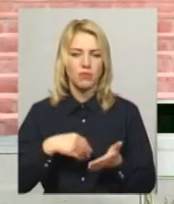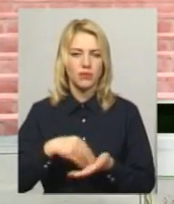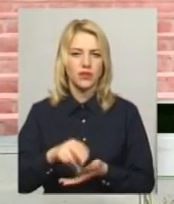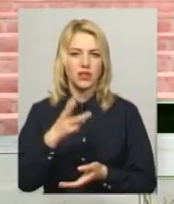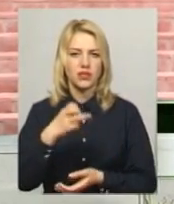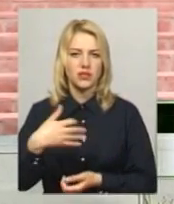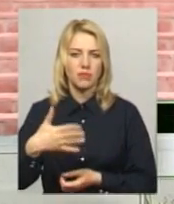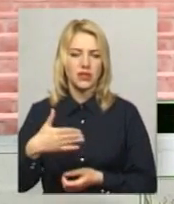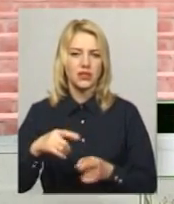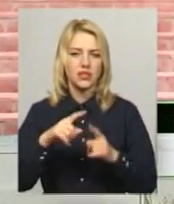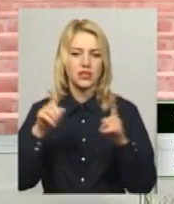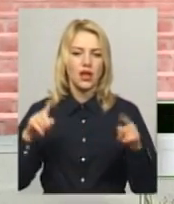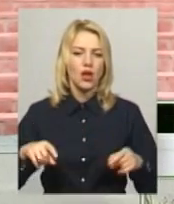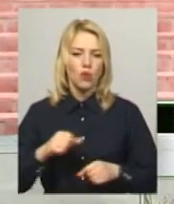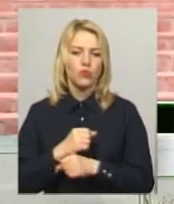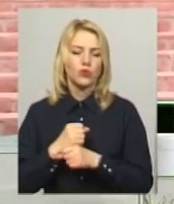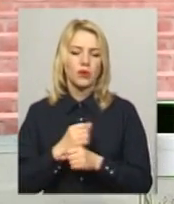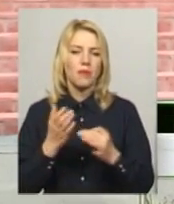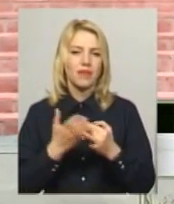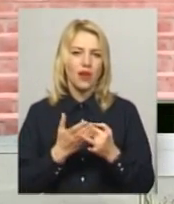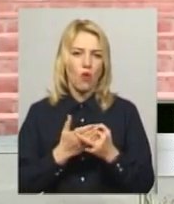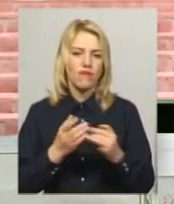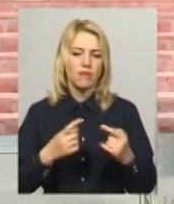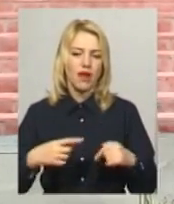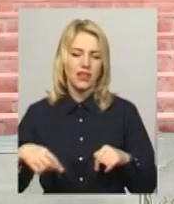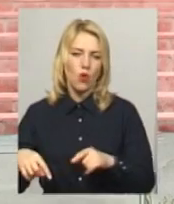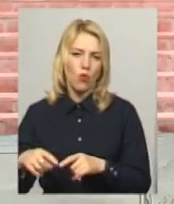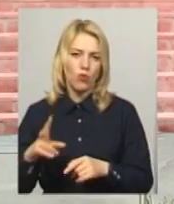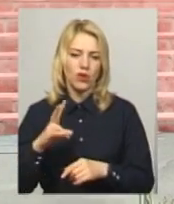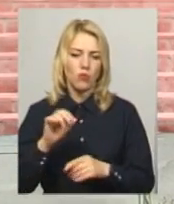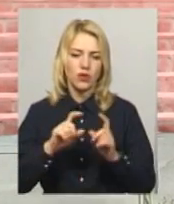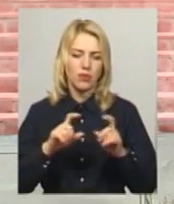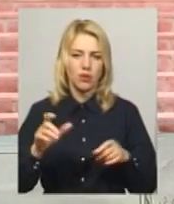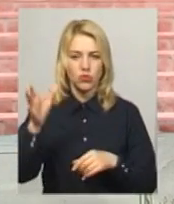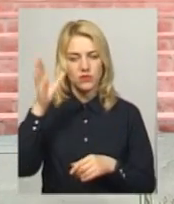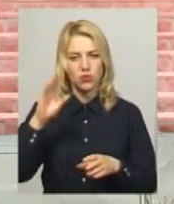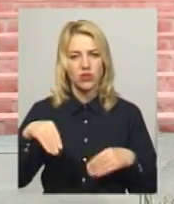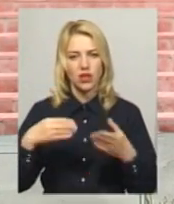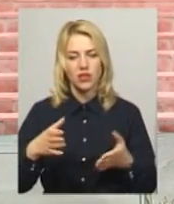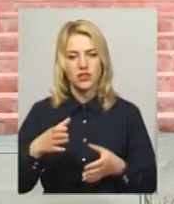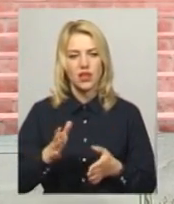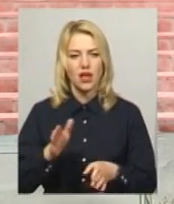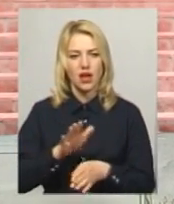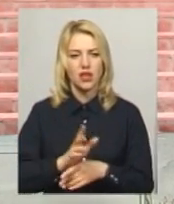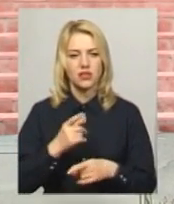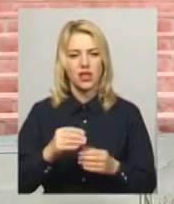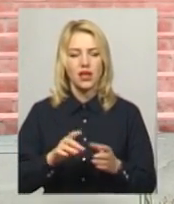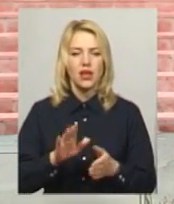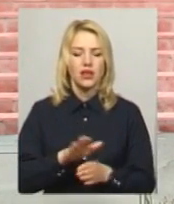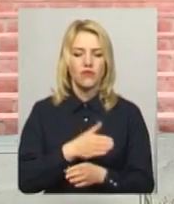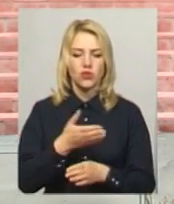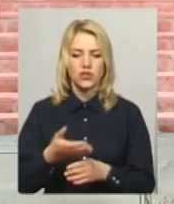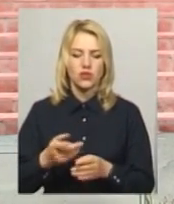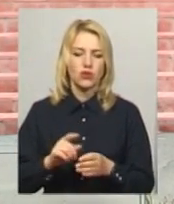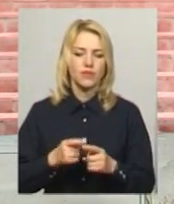путівок пільговим категоріям. По департаменту освіти видається наказ, де рівноцільно розподіляються